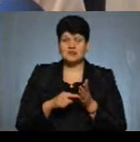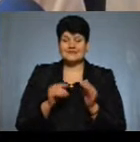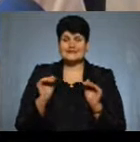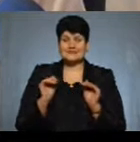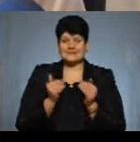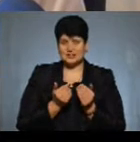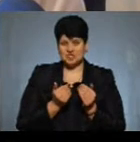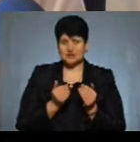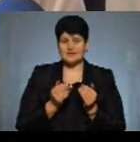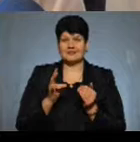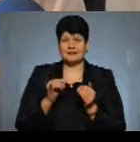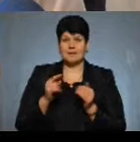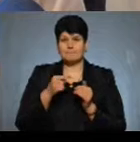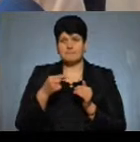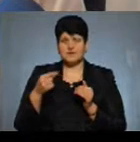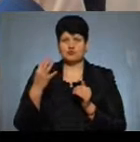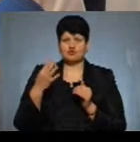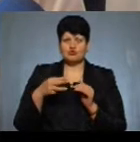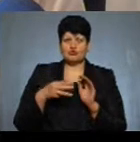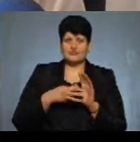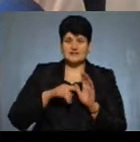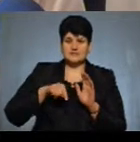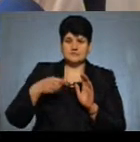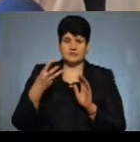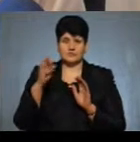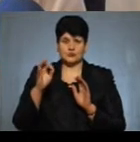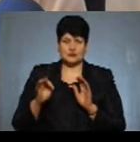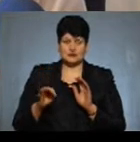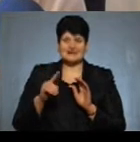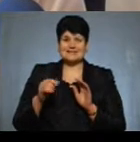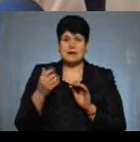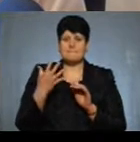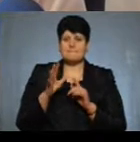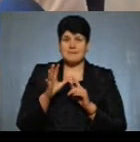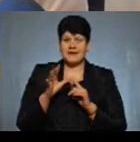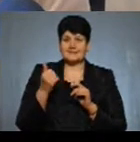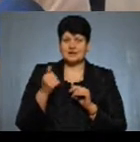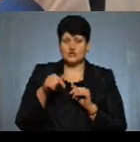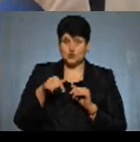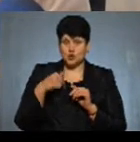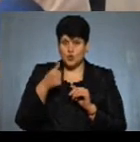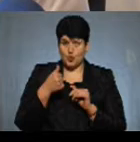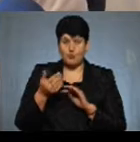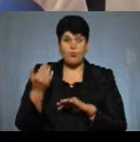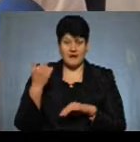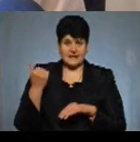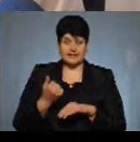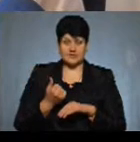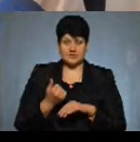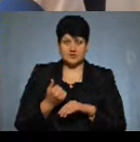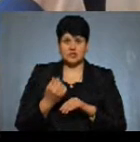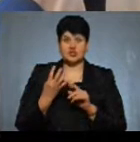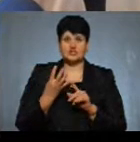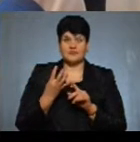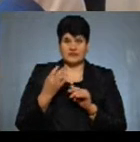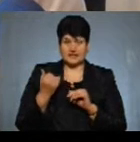відмічається зниження на мінус 48,3%. За п'ятий тиждень цього року, попередній тиждень,